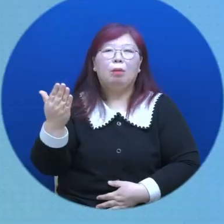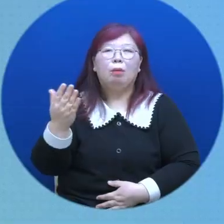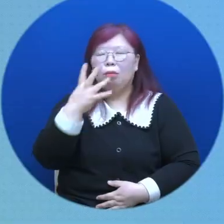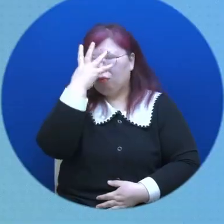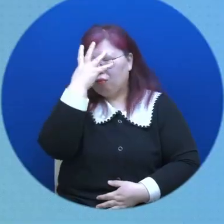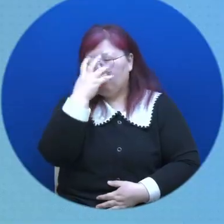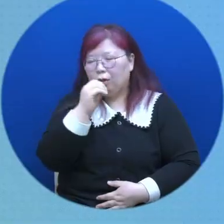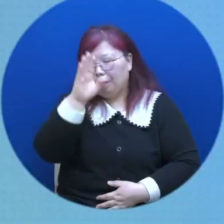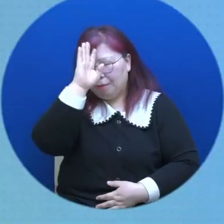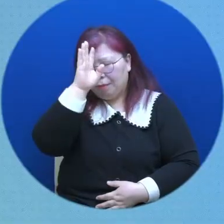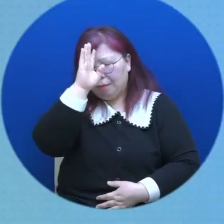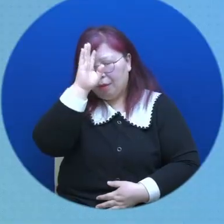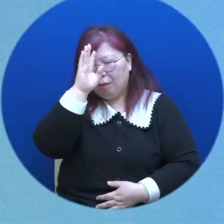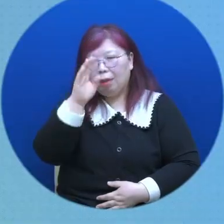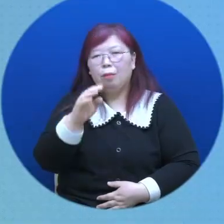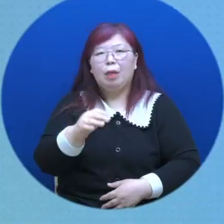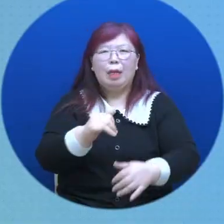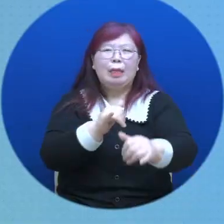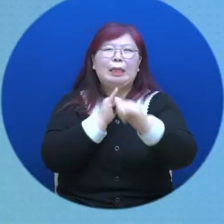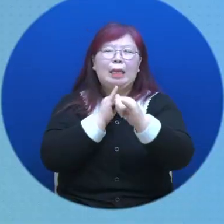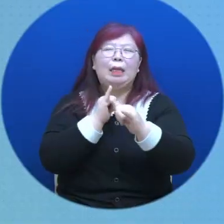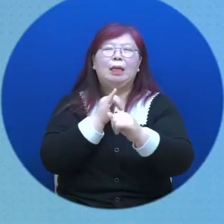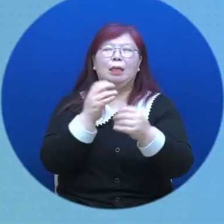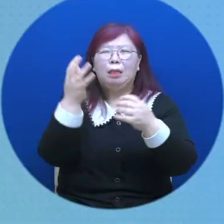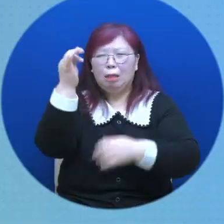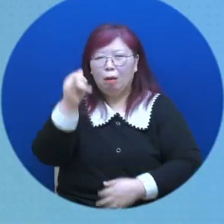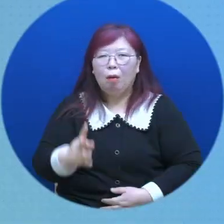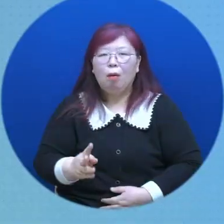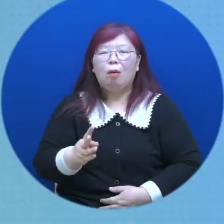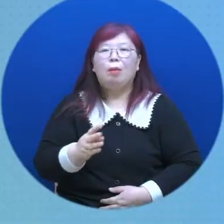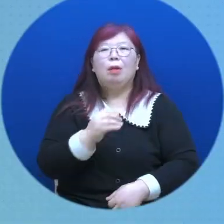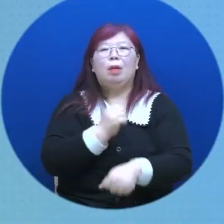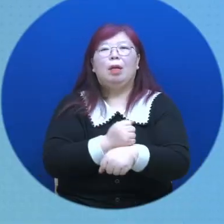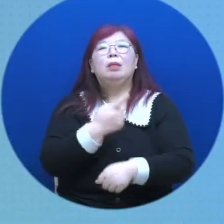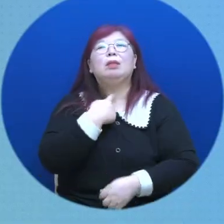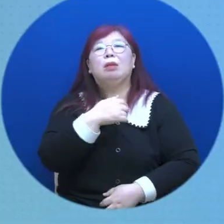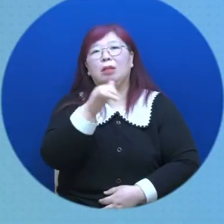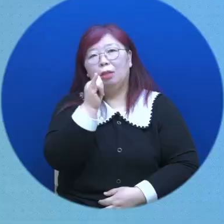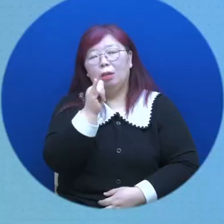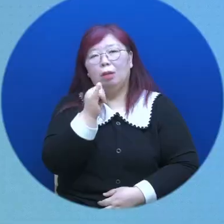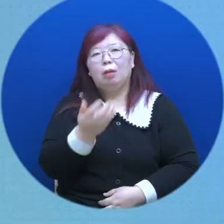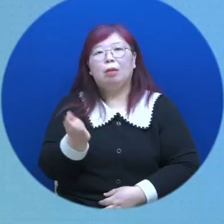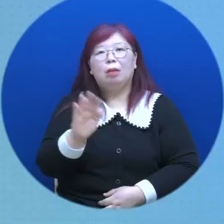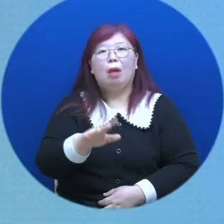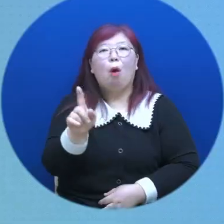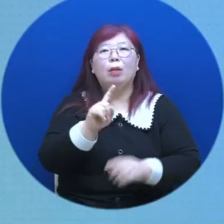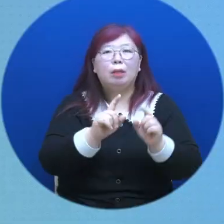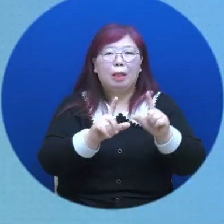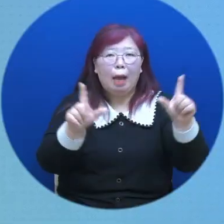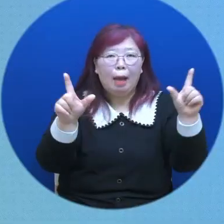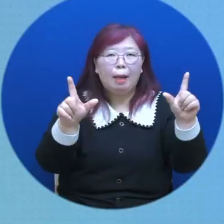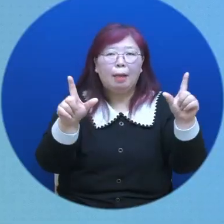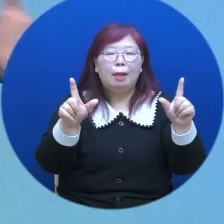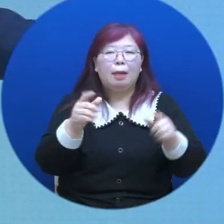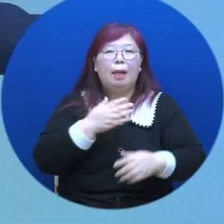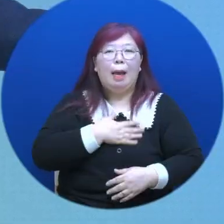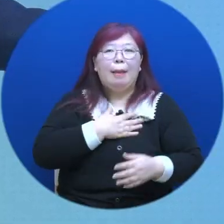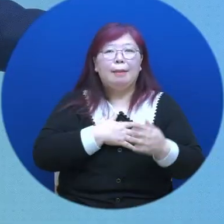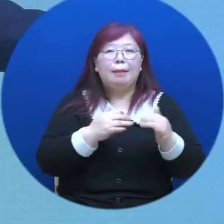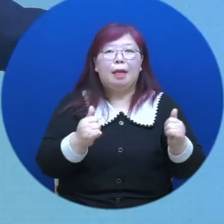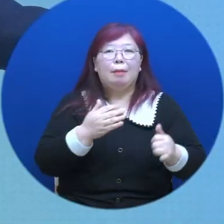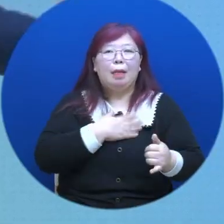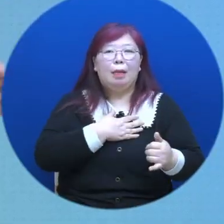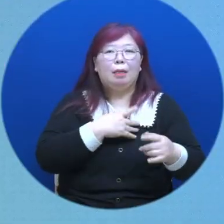시달리며 자살을 여러 번 시도했습니다. 그런데 어느 날 알고 있는 이가 나를